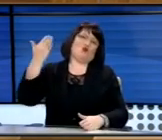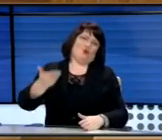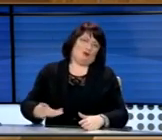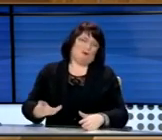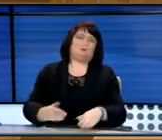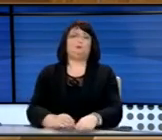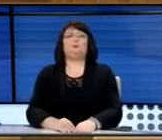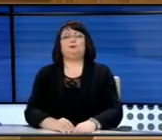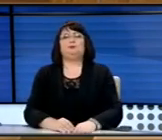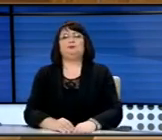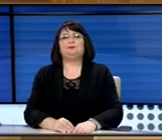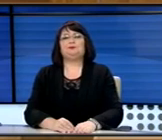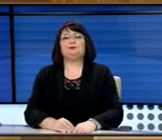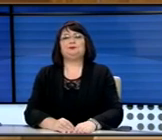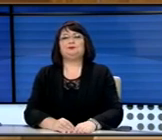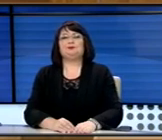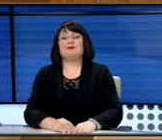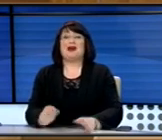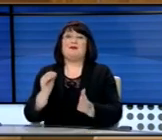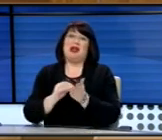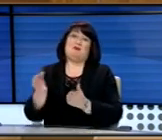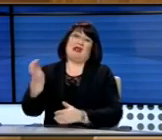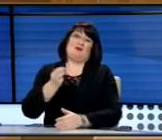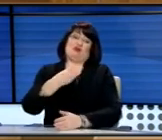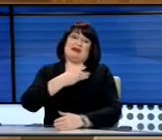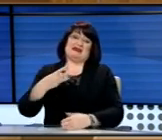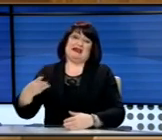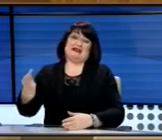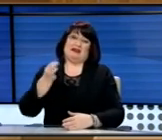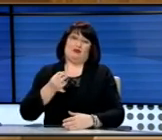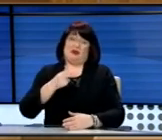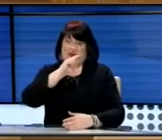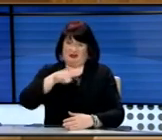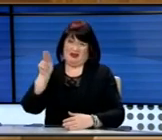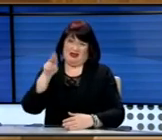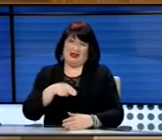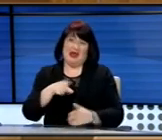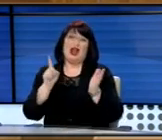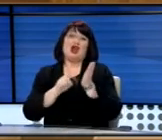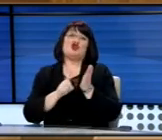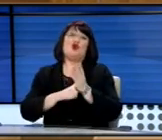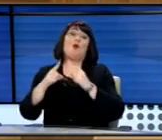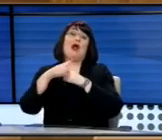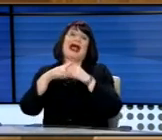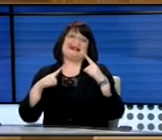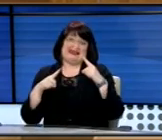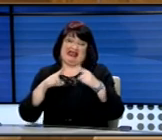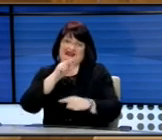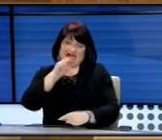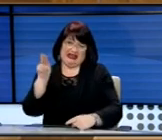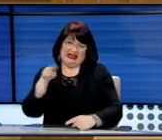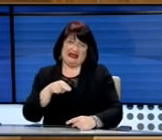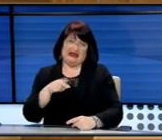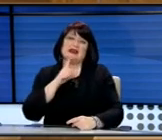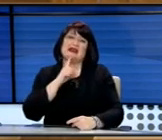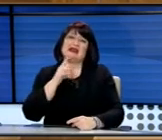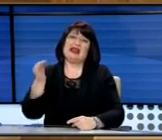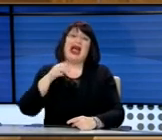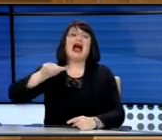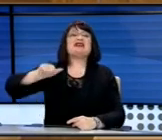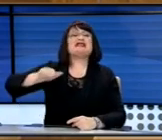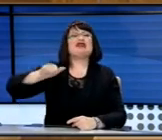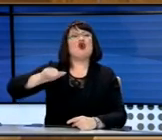διάστημα. Και μη μας πείτε πάλι εσείς του ΣΥΡΙΖΑ ότι θα ακυρώσετε τον νόμο Χατζηδάκη, όπως είπε η κυρία